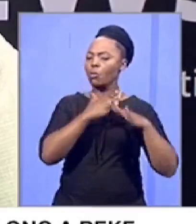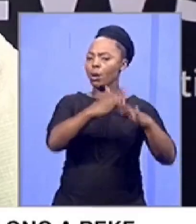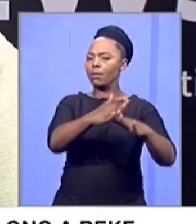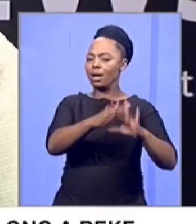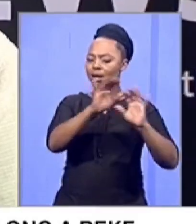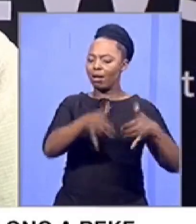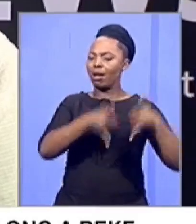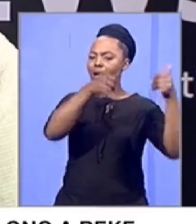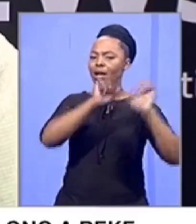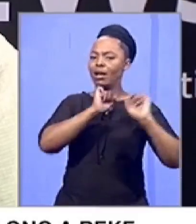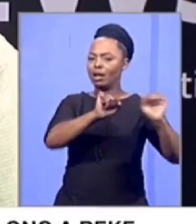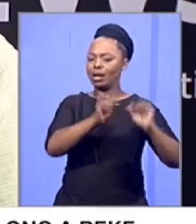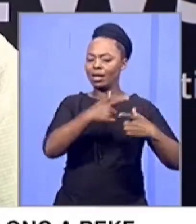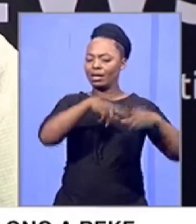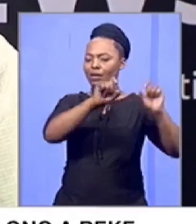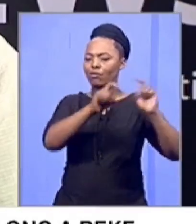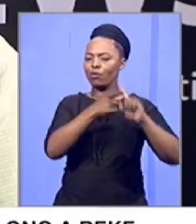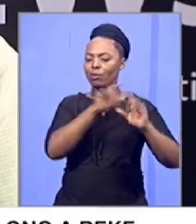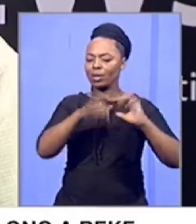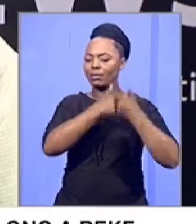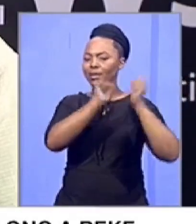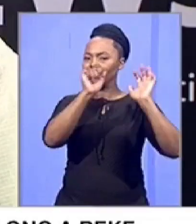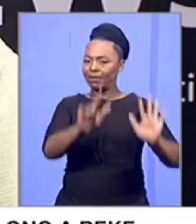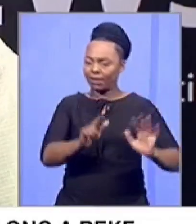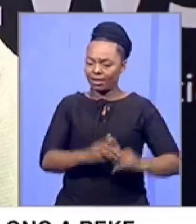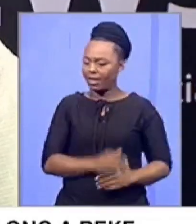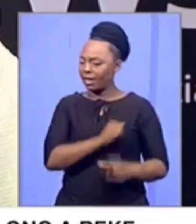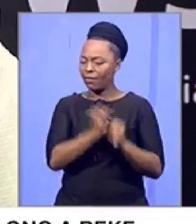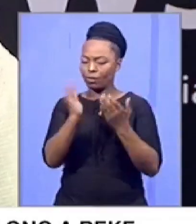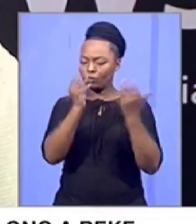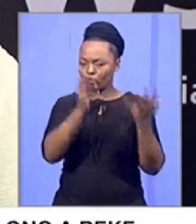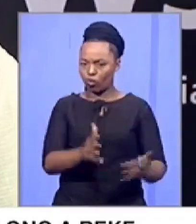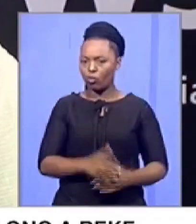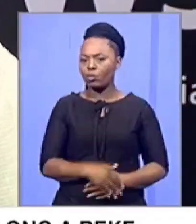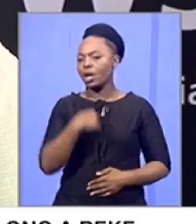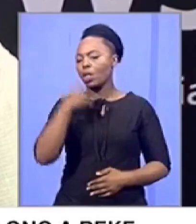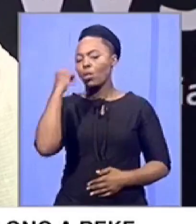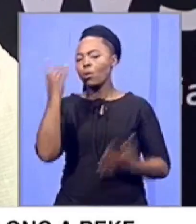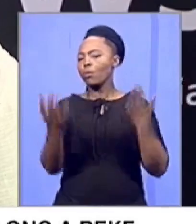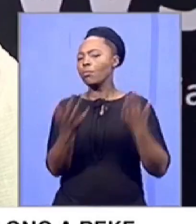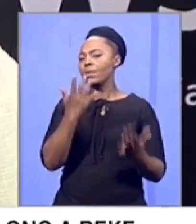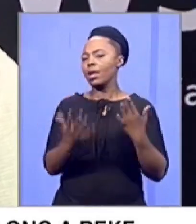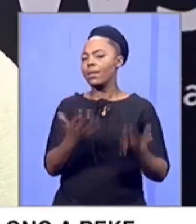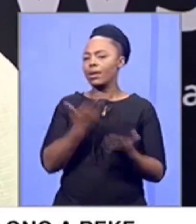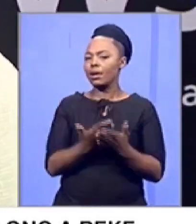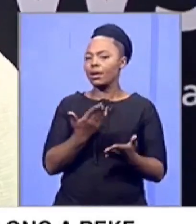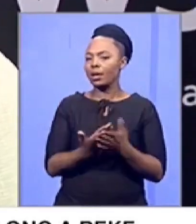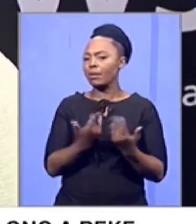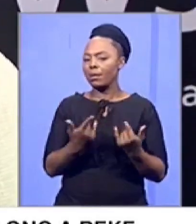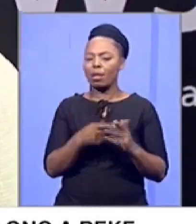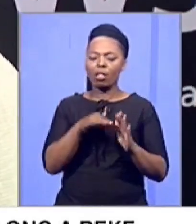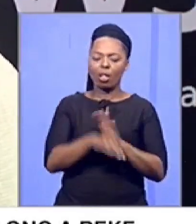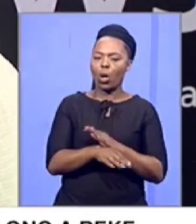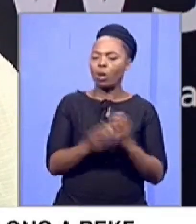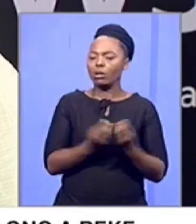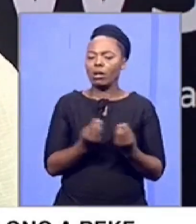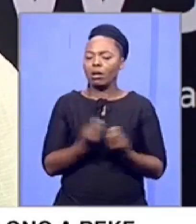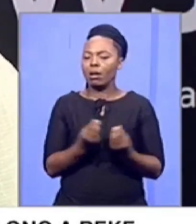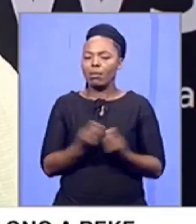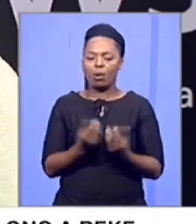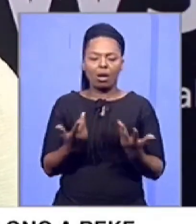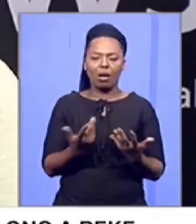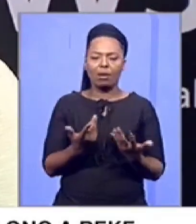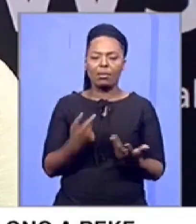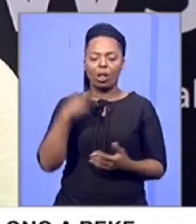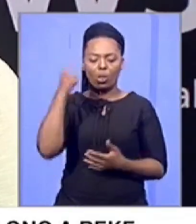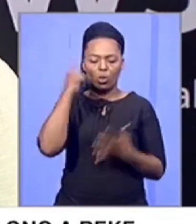wa league ho setse dipapadi tse supileng mme re lebeletse hore ba tla roba sehlopha se tswela pele ho roba direkoto tse ding hape